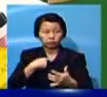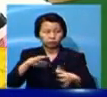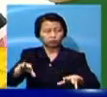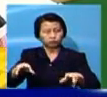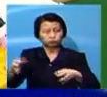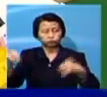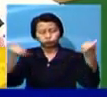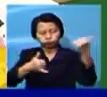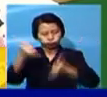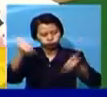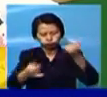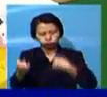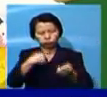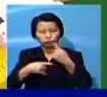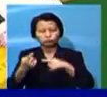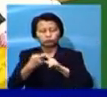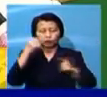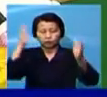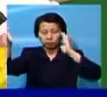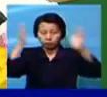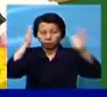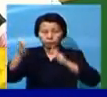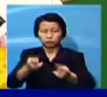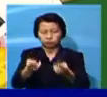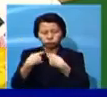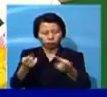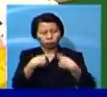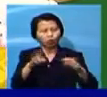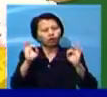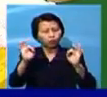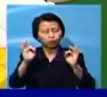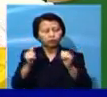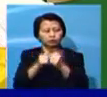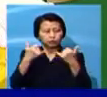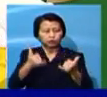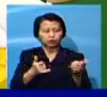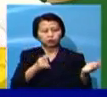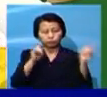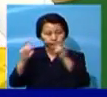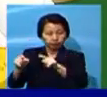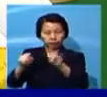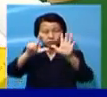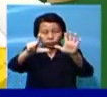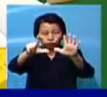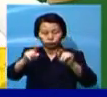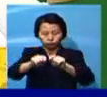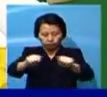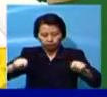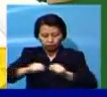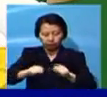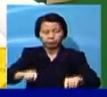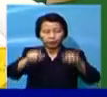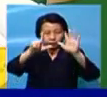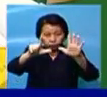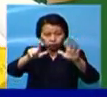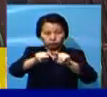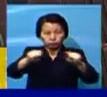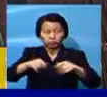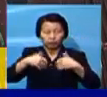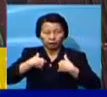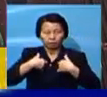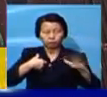overwhelming response from our Malaysian respondents That's why we are now going to Seven locations and all Seven locations we having the